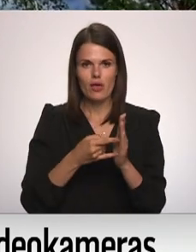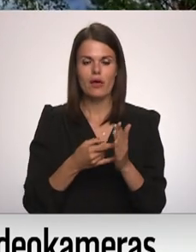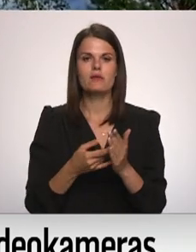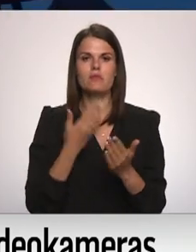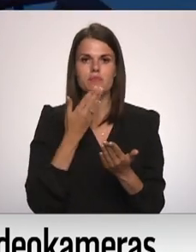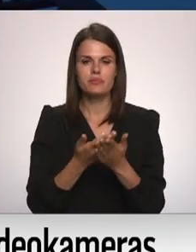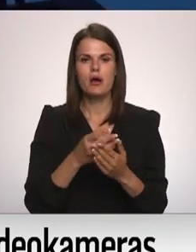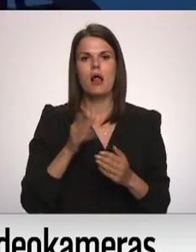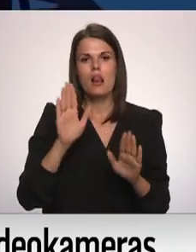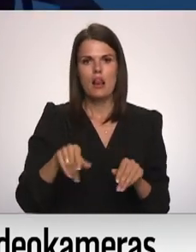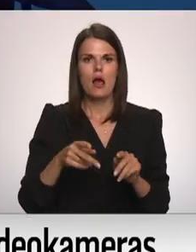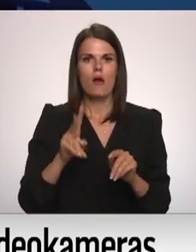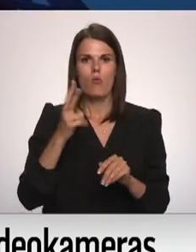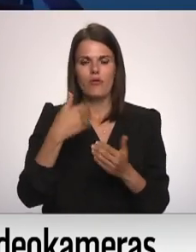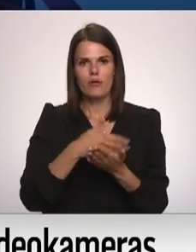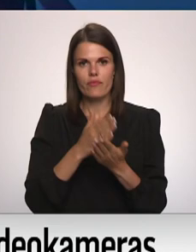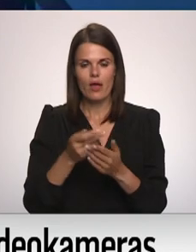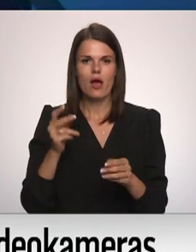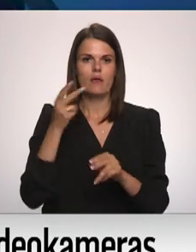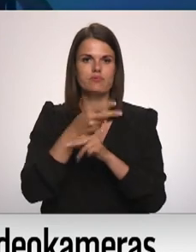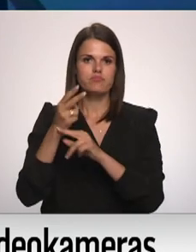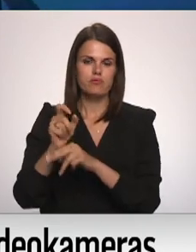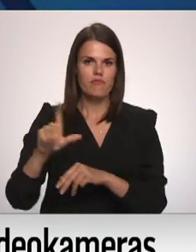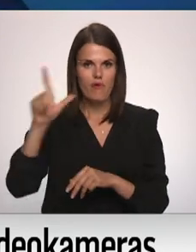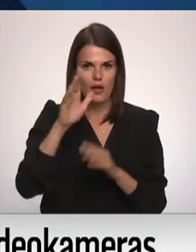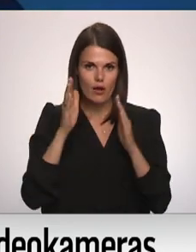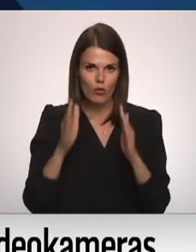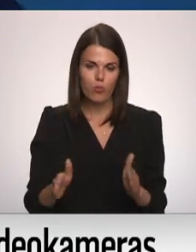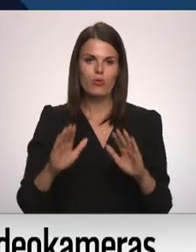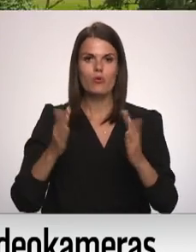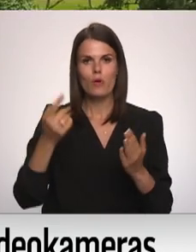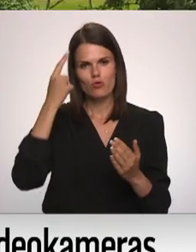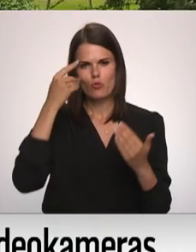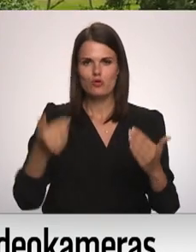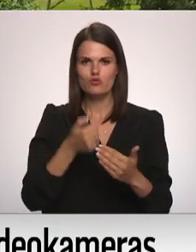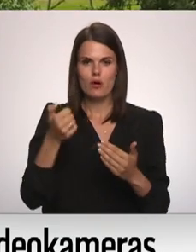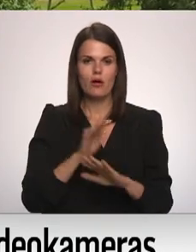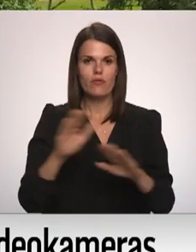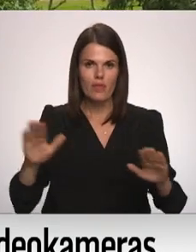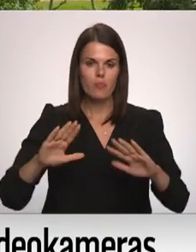kārtai. Šogad gan tas noteikti nenotiks, bet nākamā vieta varētu būt Ziemeļkurzeme,